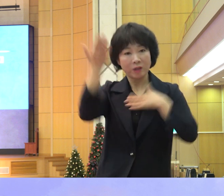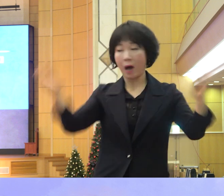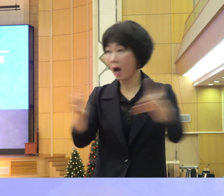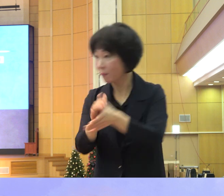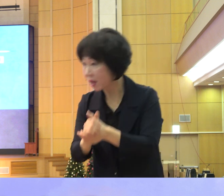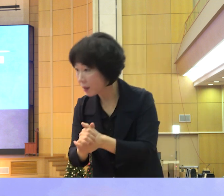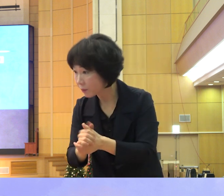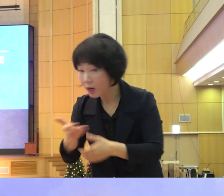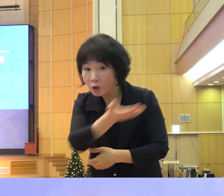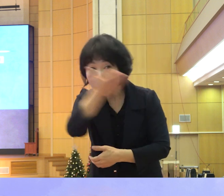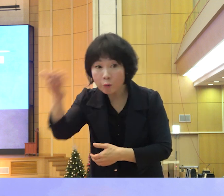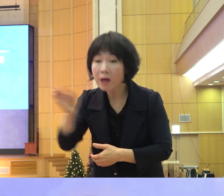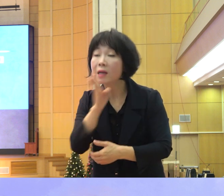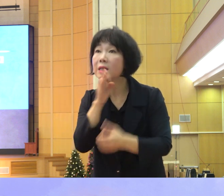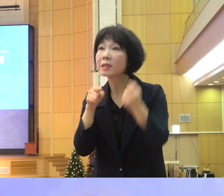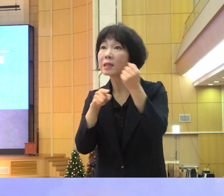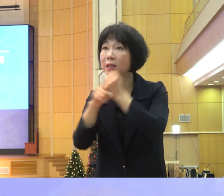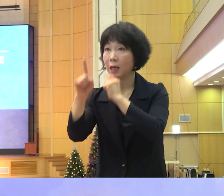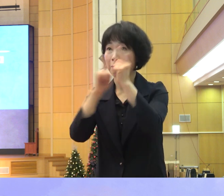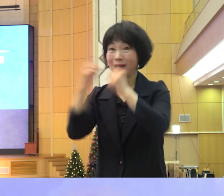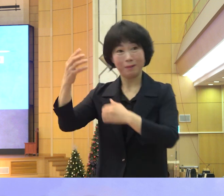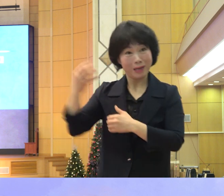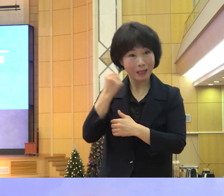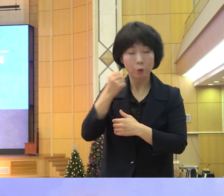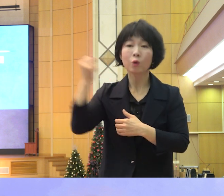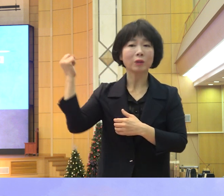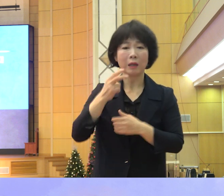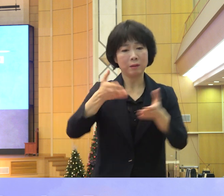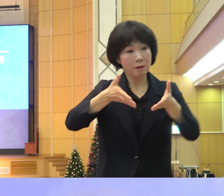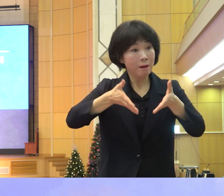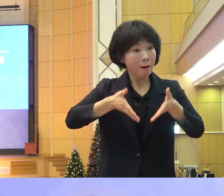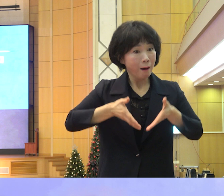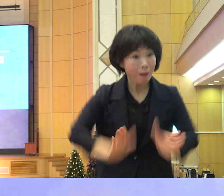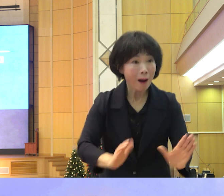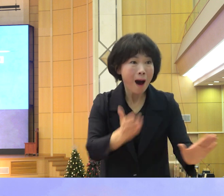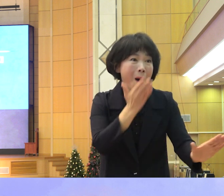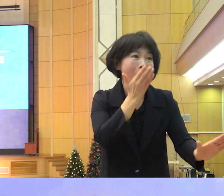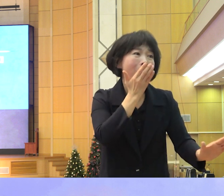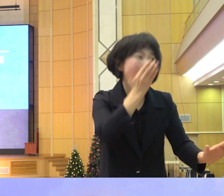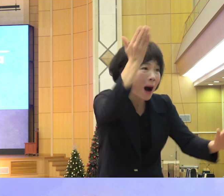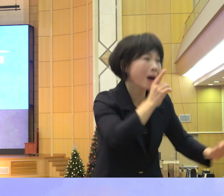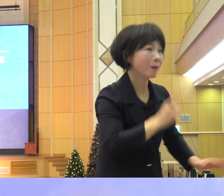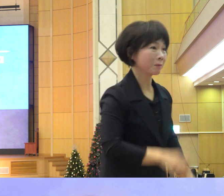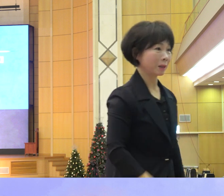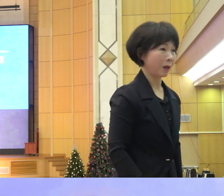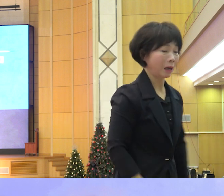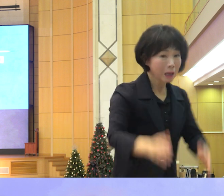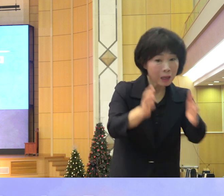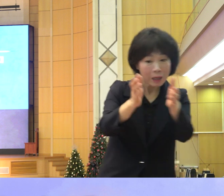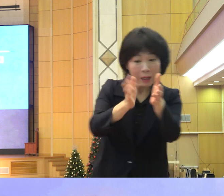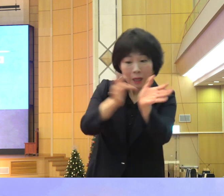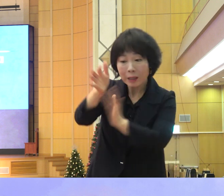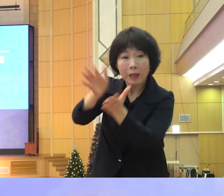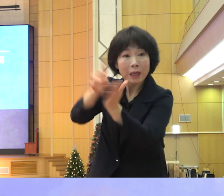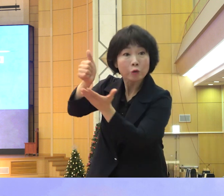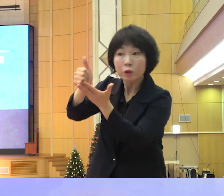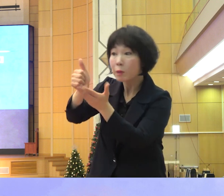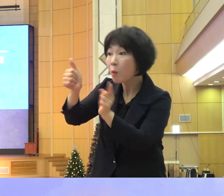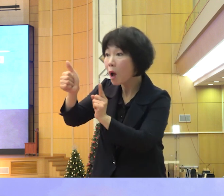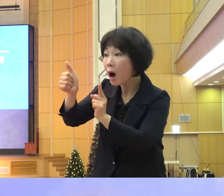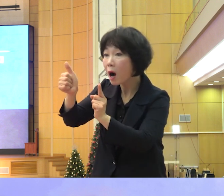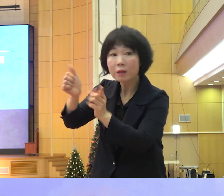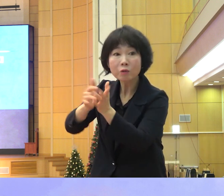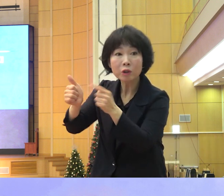진리로 우리가 거듭난다고 했어요. 진리의 말씀으로 거듭난다고 했어요. 예수님이 길이요